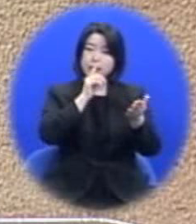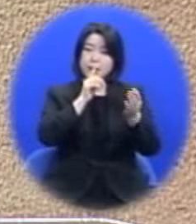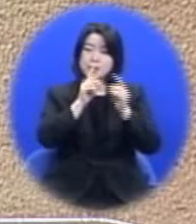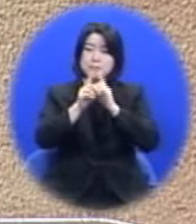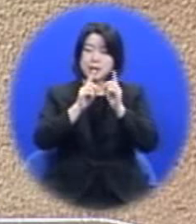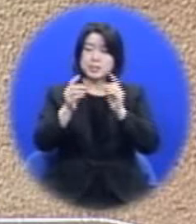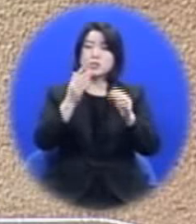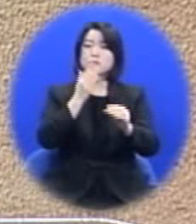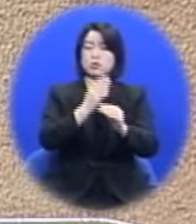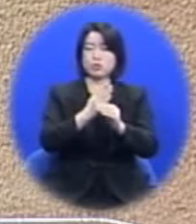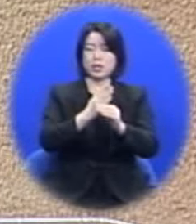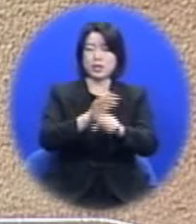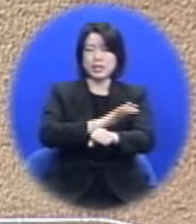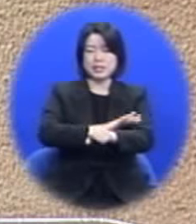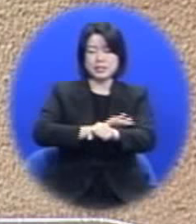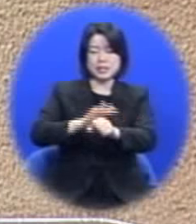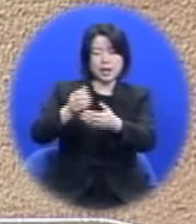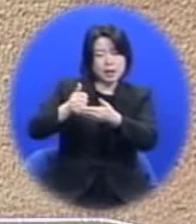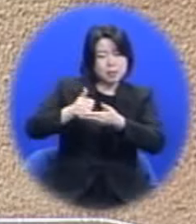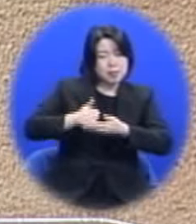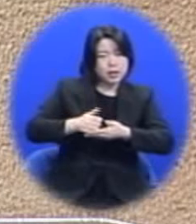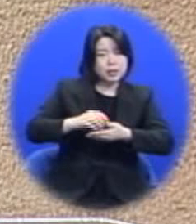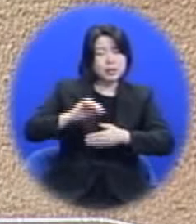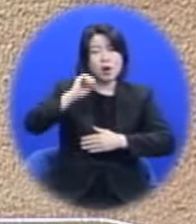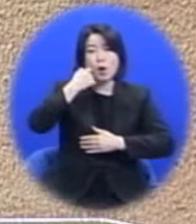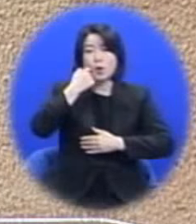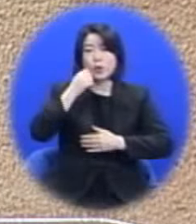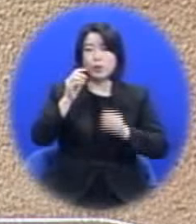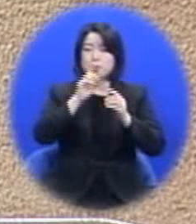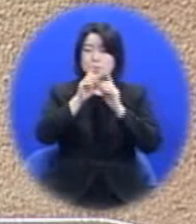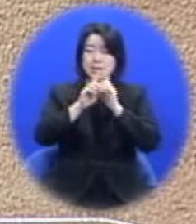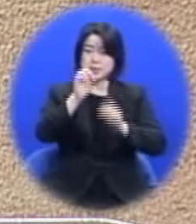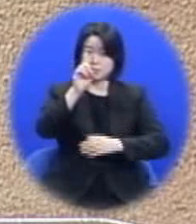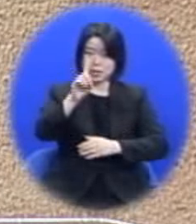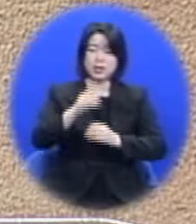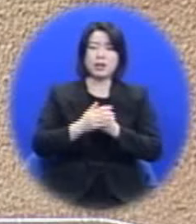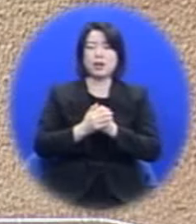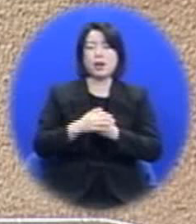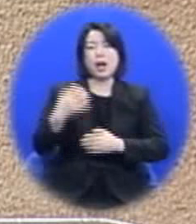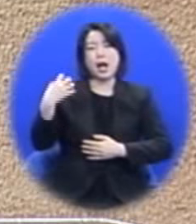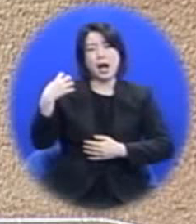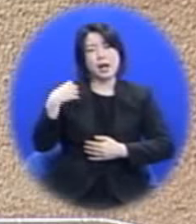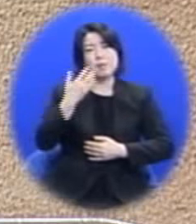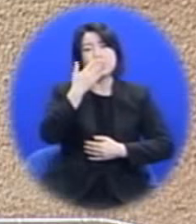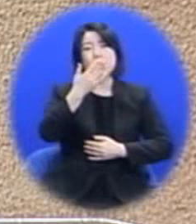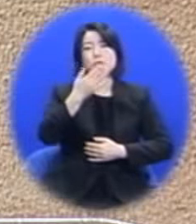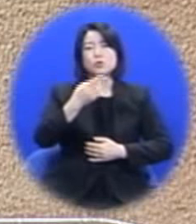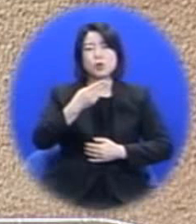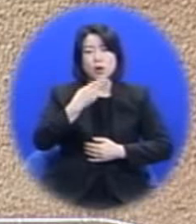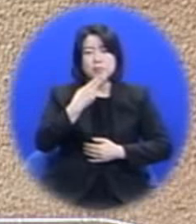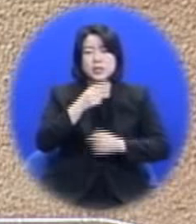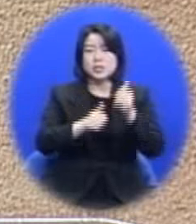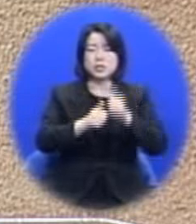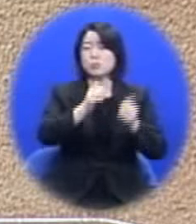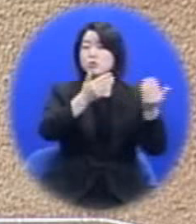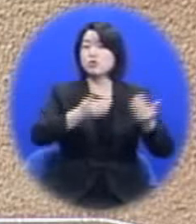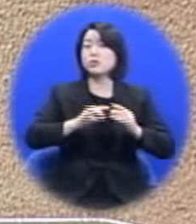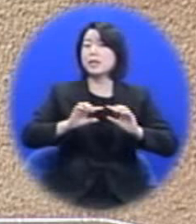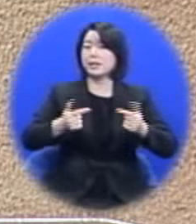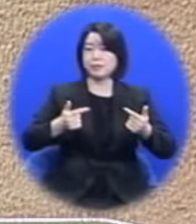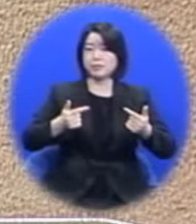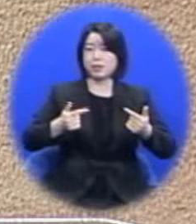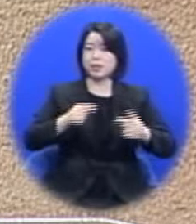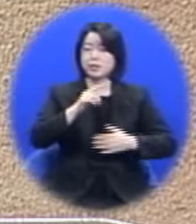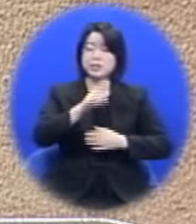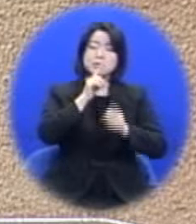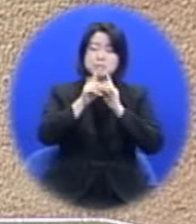참 잘 받아들여지지 않는 말씀 하나가 감당할 수 없는 시험은 안 주신다.이